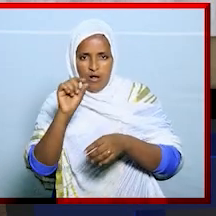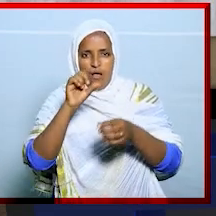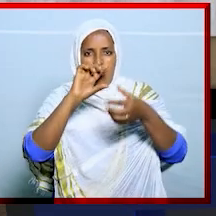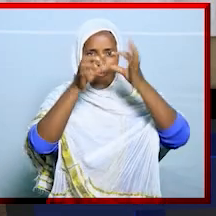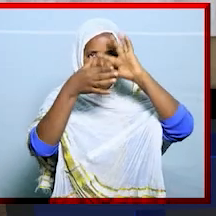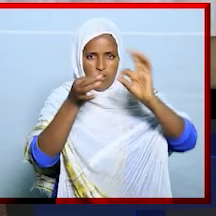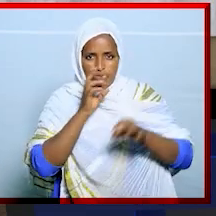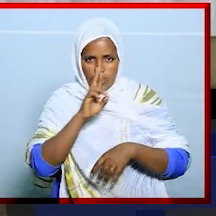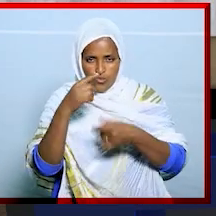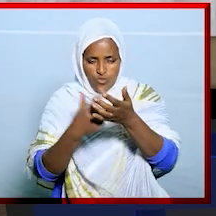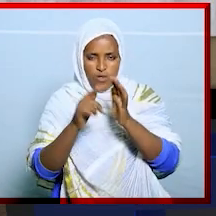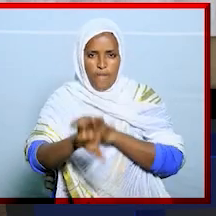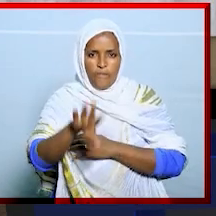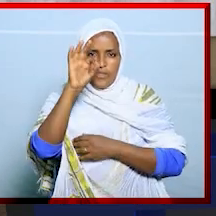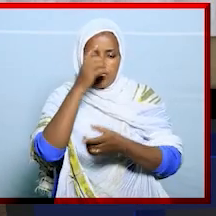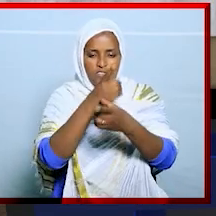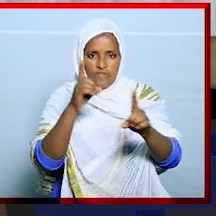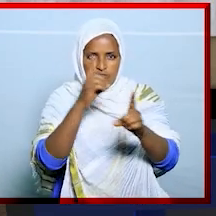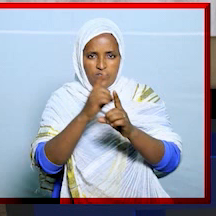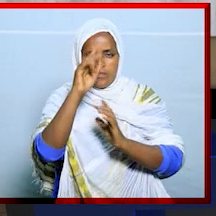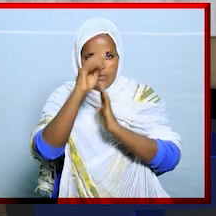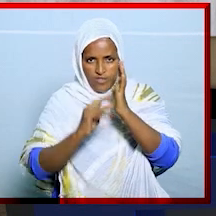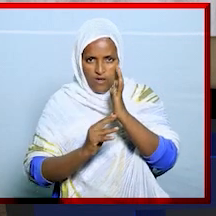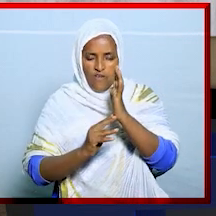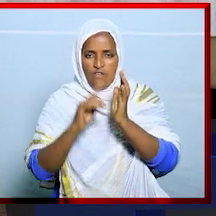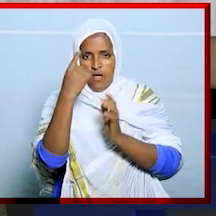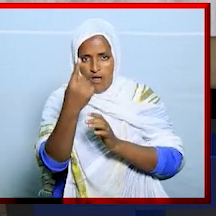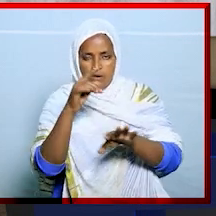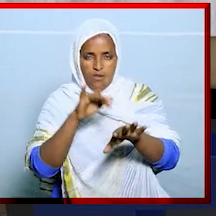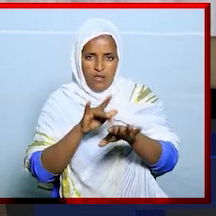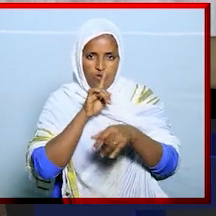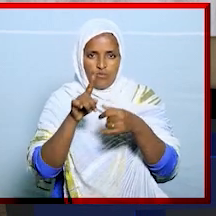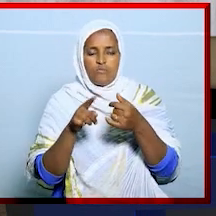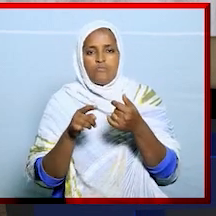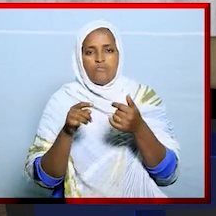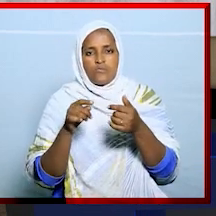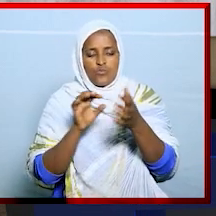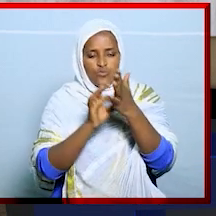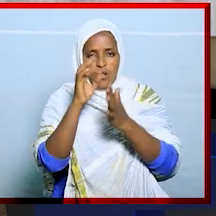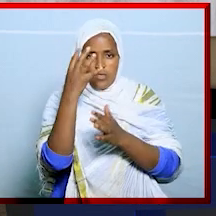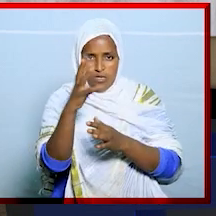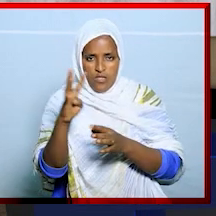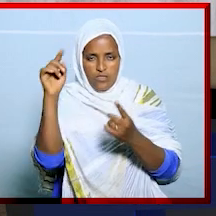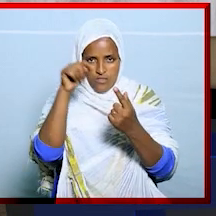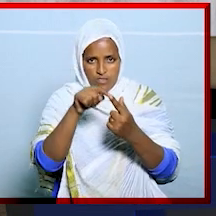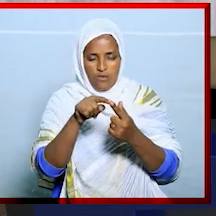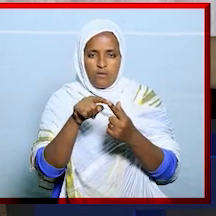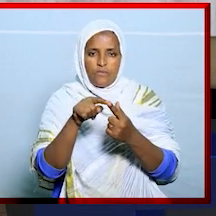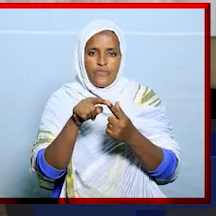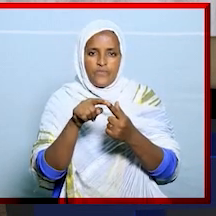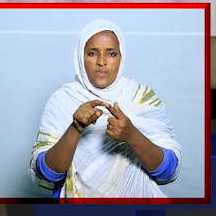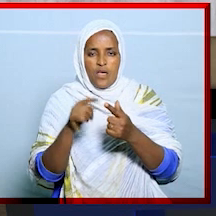ፀሐይ፣ ጨረቃና ከዋክብት ናቸው። ይህንን የምናገኘው በኦሪት ዘፍጥረት ያው ምዕራፍ 1 ላይ ነን። እንደሚታወቀው